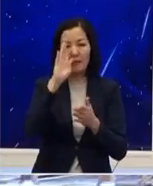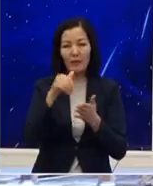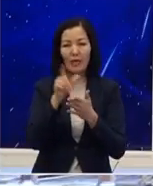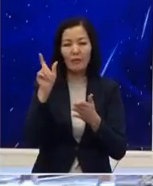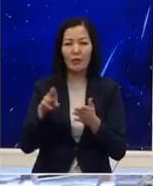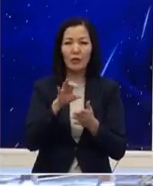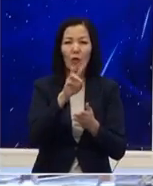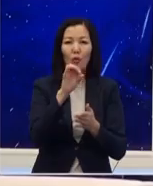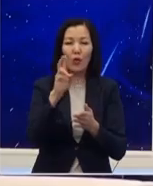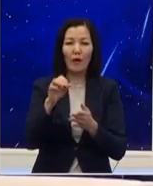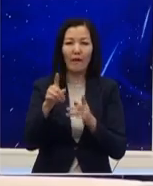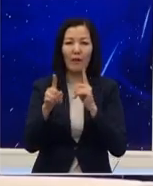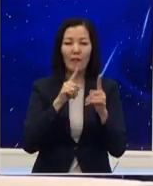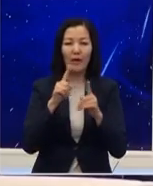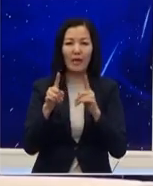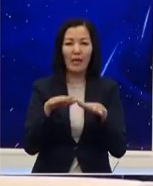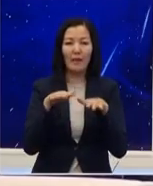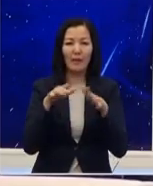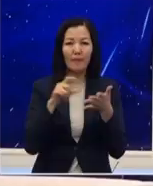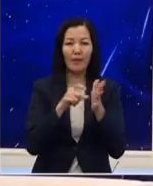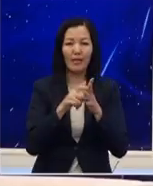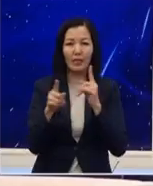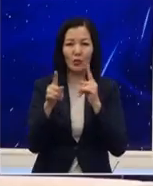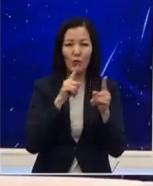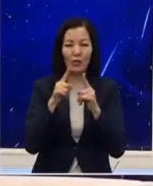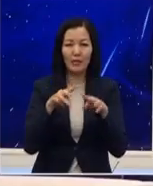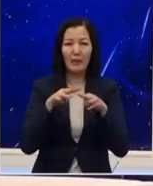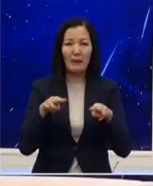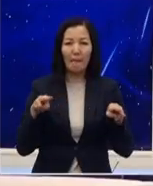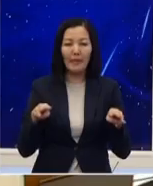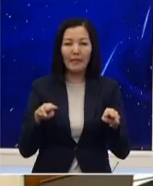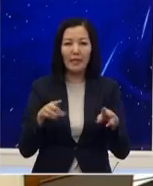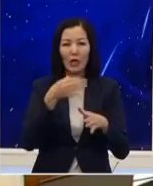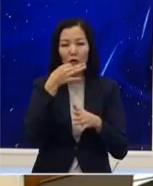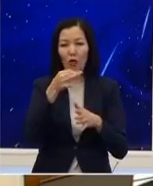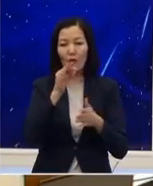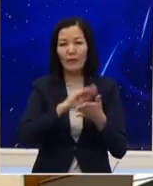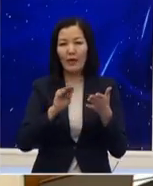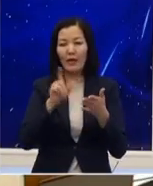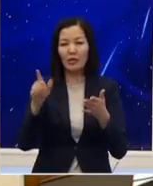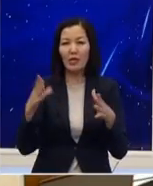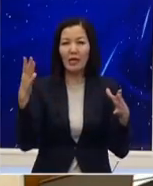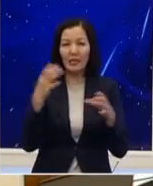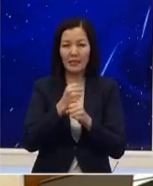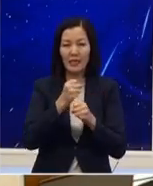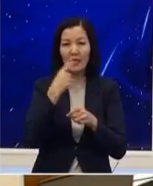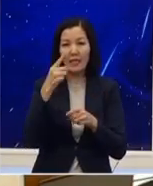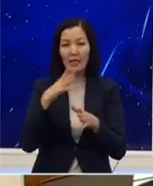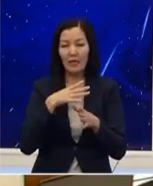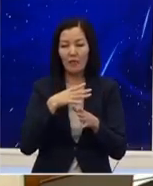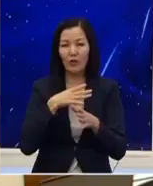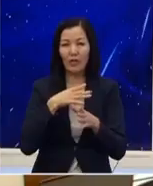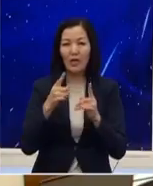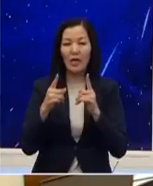Қасым-Жомарт Тоқаев парламент палаталарының бірлескен отырысында министрліктердегі жауапты хатшылар қысқартылатынын айтқан еді.